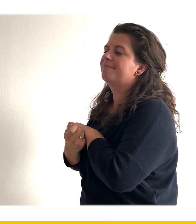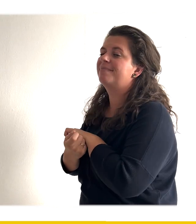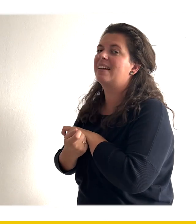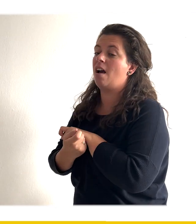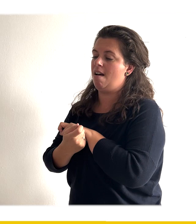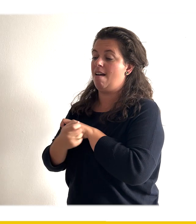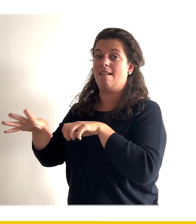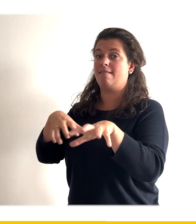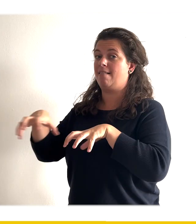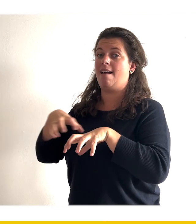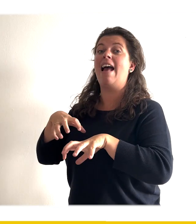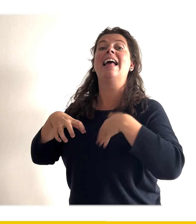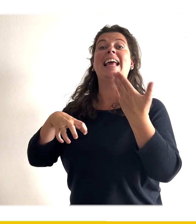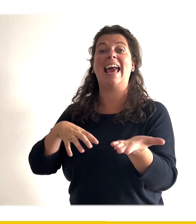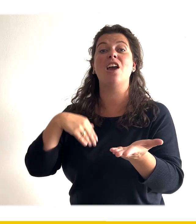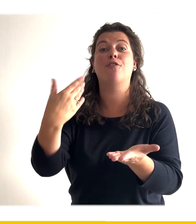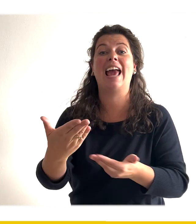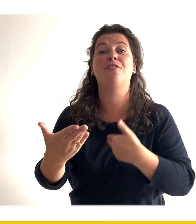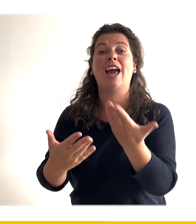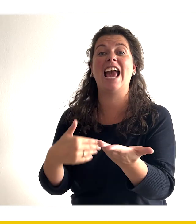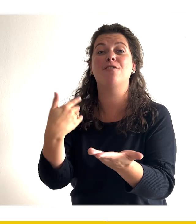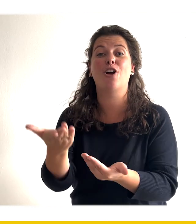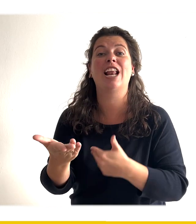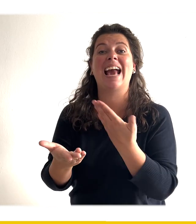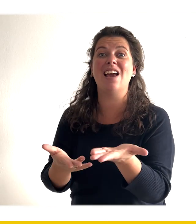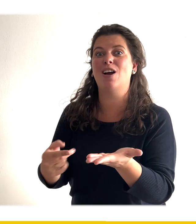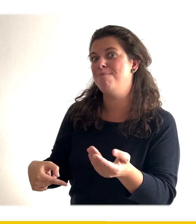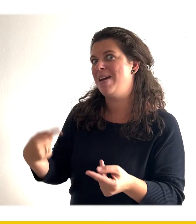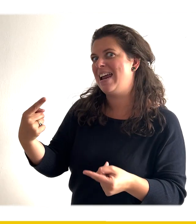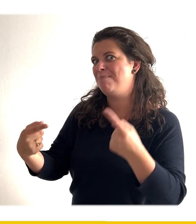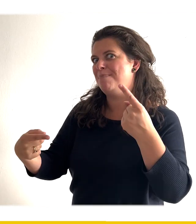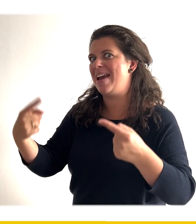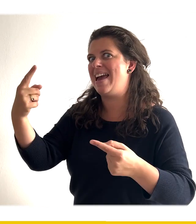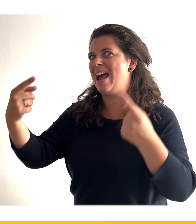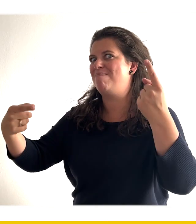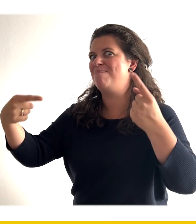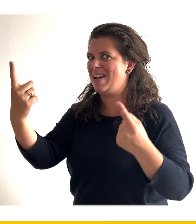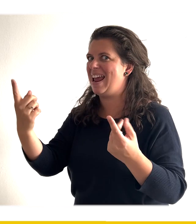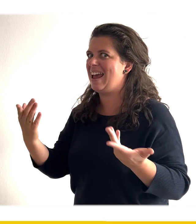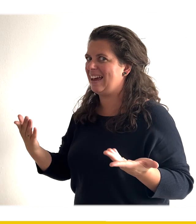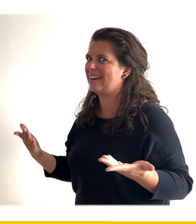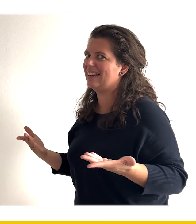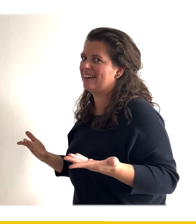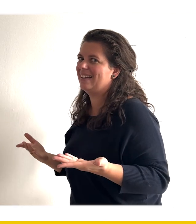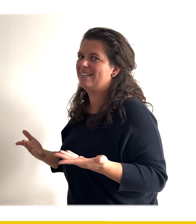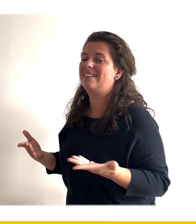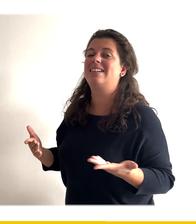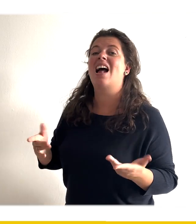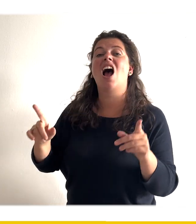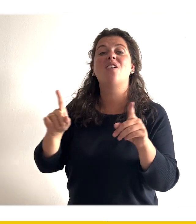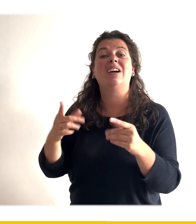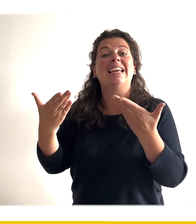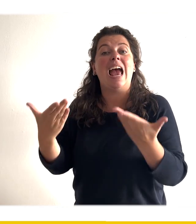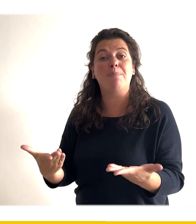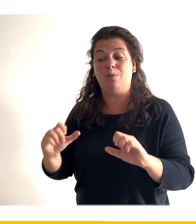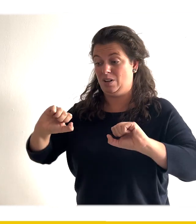Geven, geven, geven, geven. Meer en meer en meer en meer. Wat je hebt, dat kun